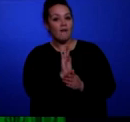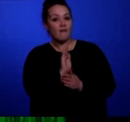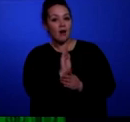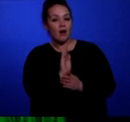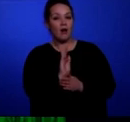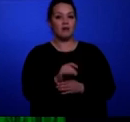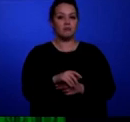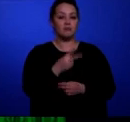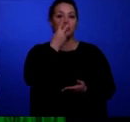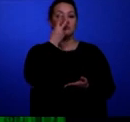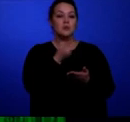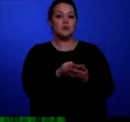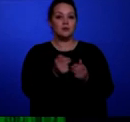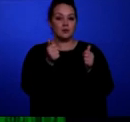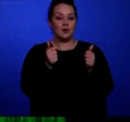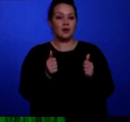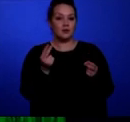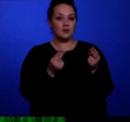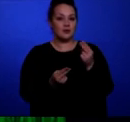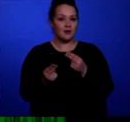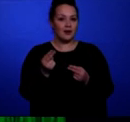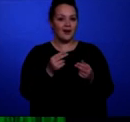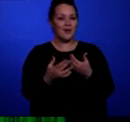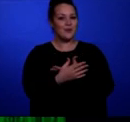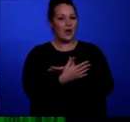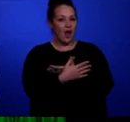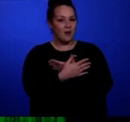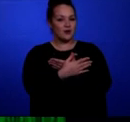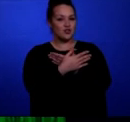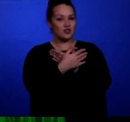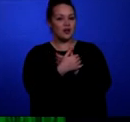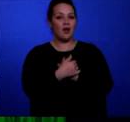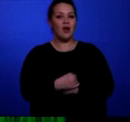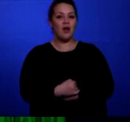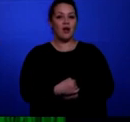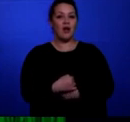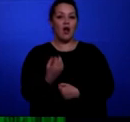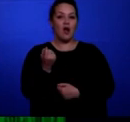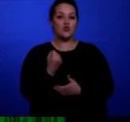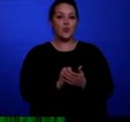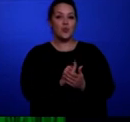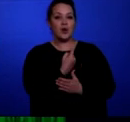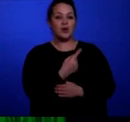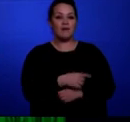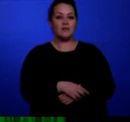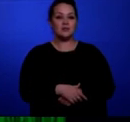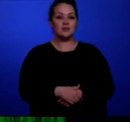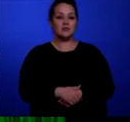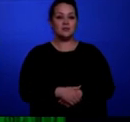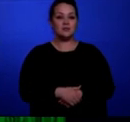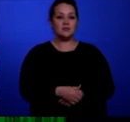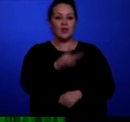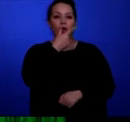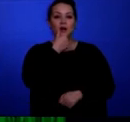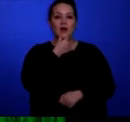они у нас. Ну, конечно, бабочки. А еще у нас появятся